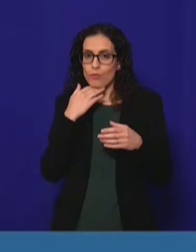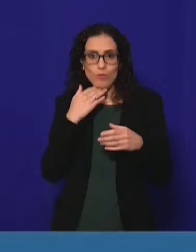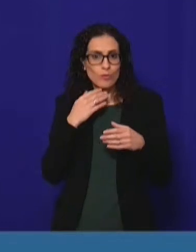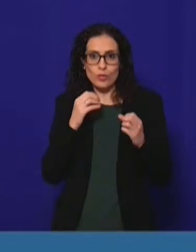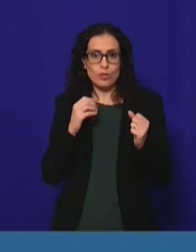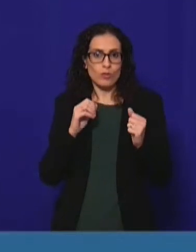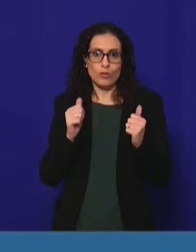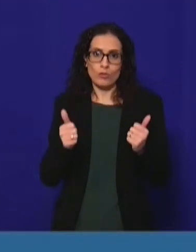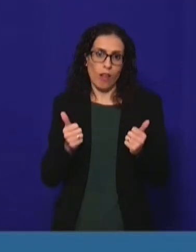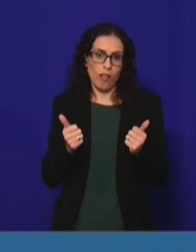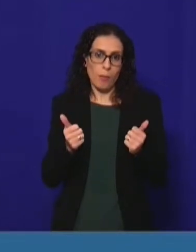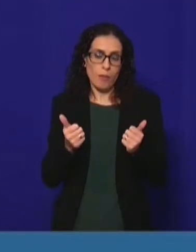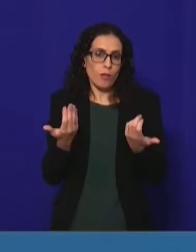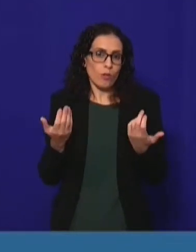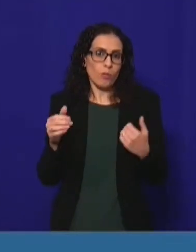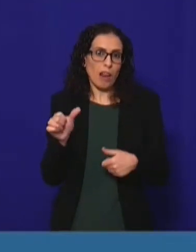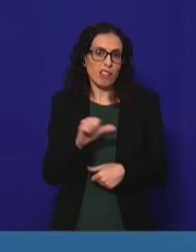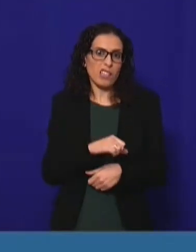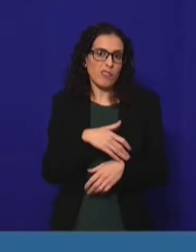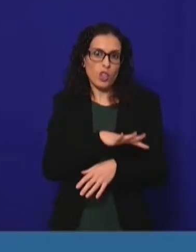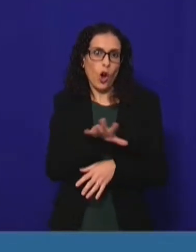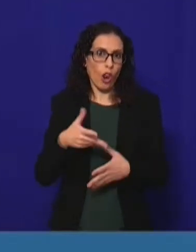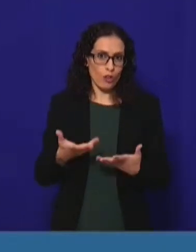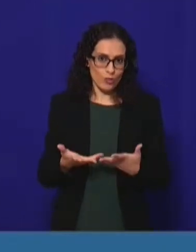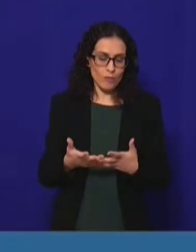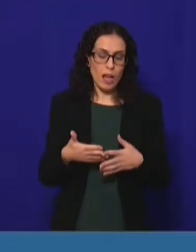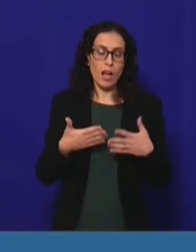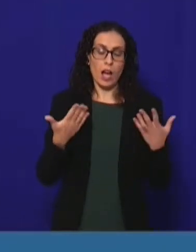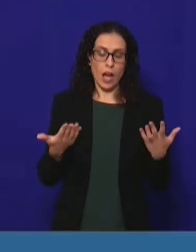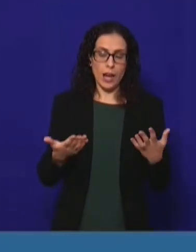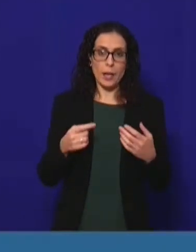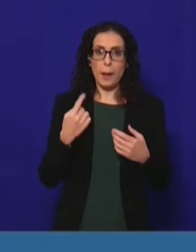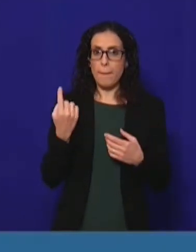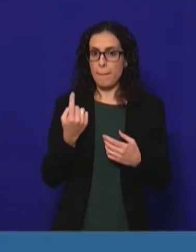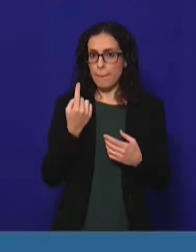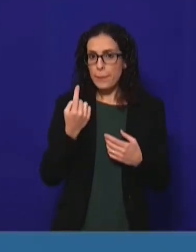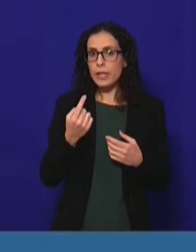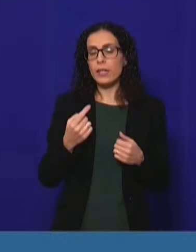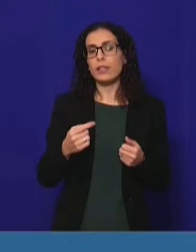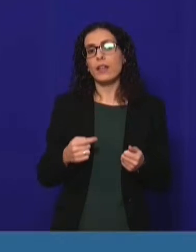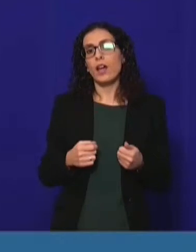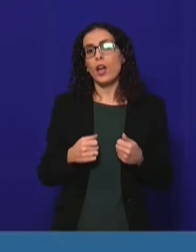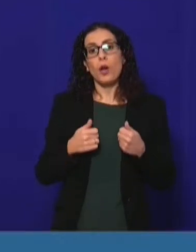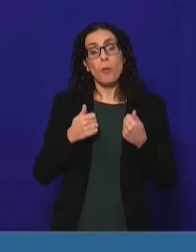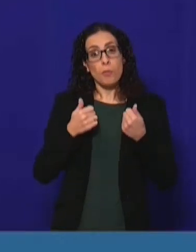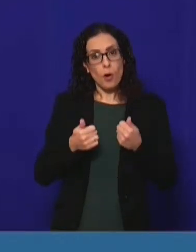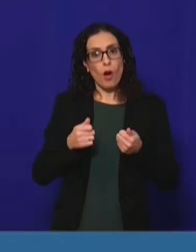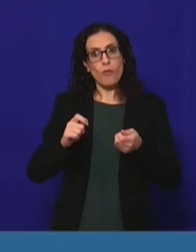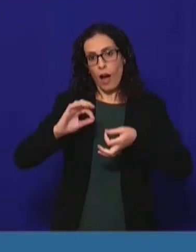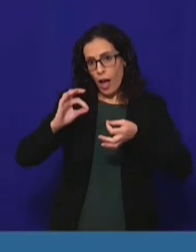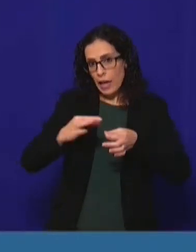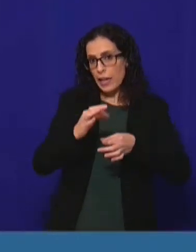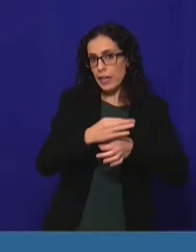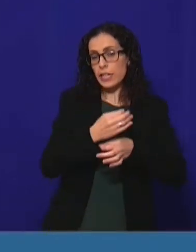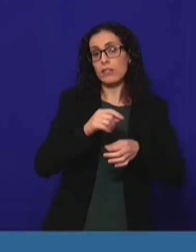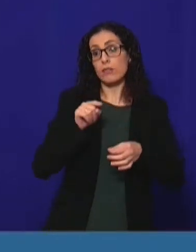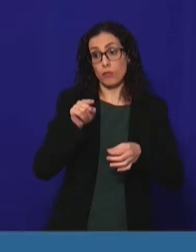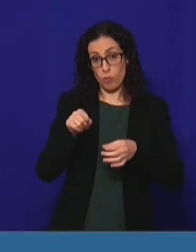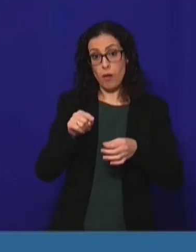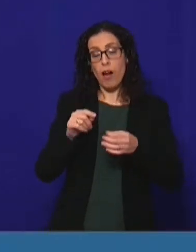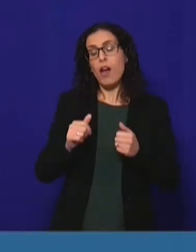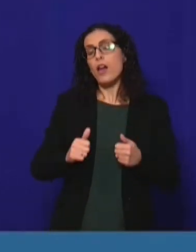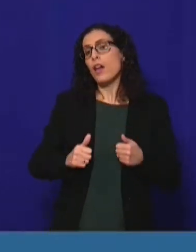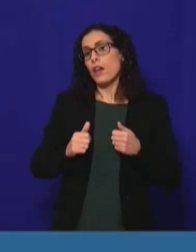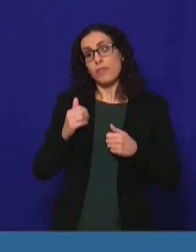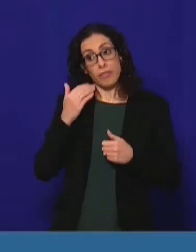tkun qiegħed titilfu. Alla nappella lil pubbliku dawk li naf li ħafna nies pruvaw iħituhom huma li huwa xi ħaġa li hija tajba ħafna però imxu